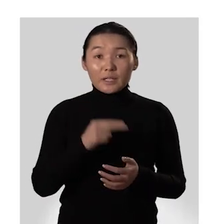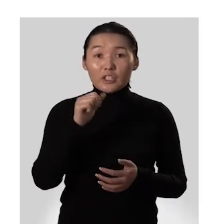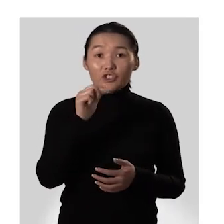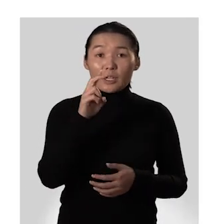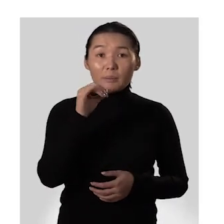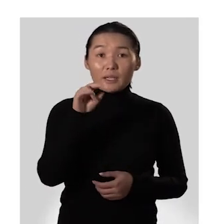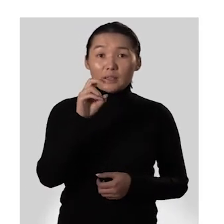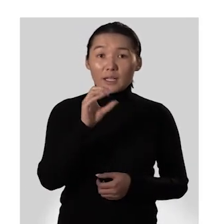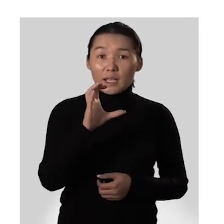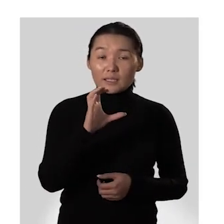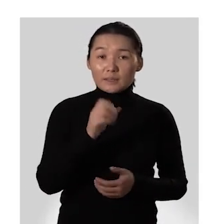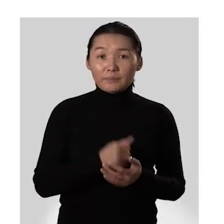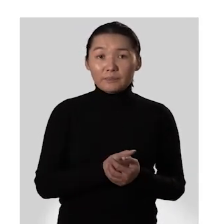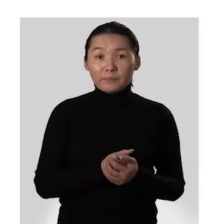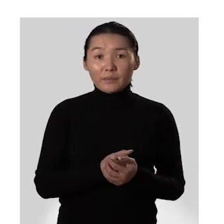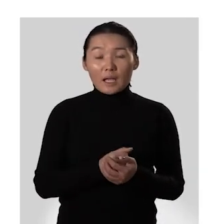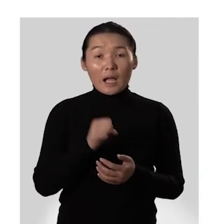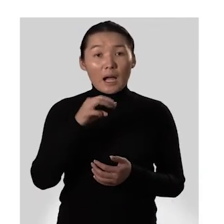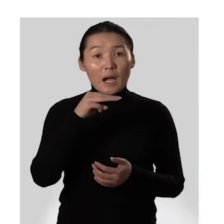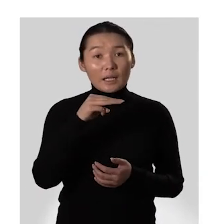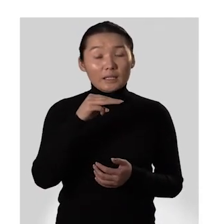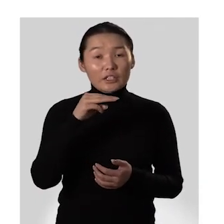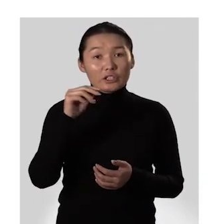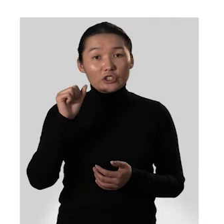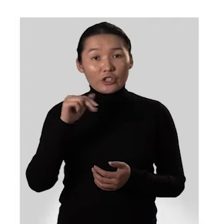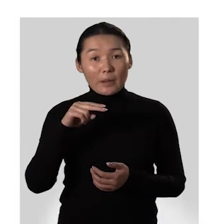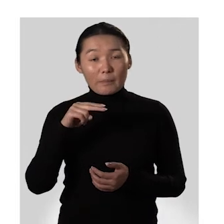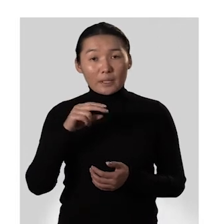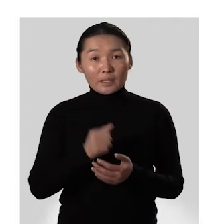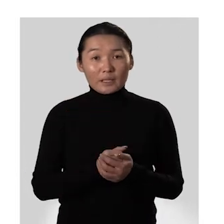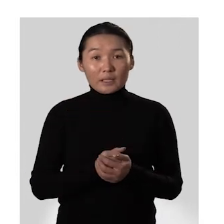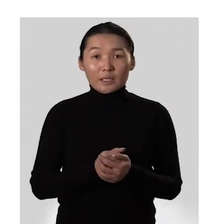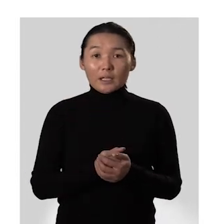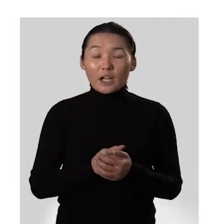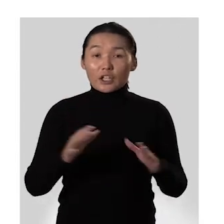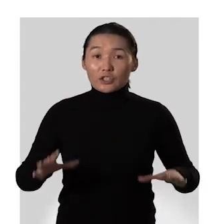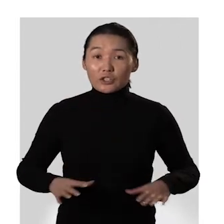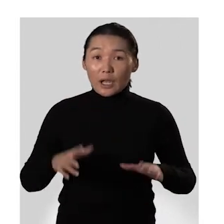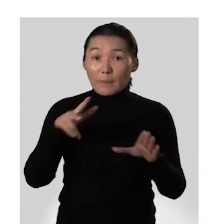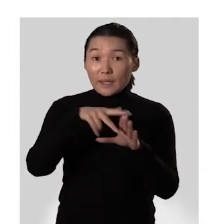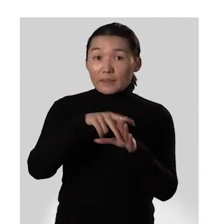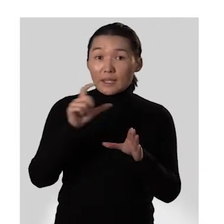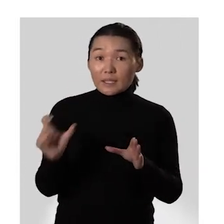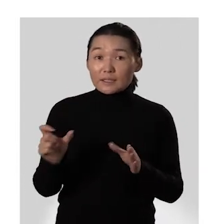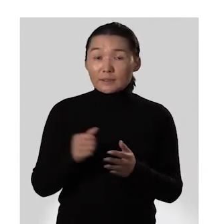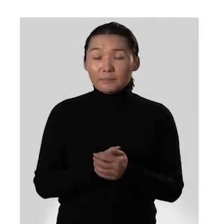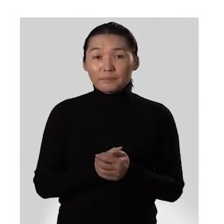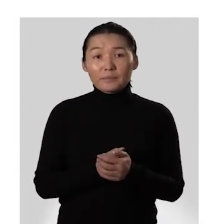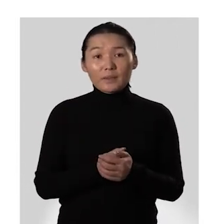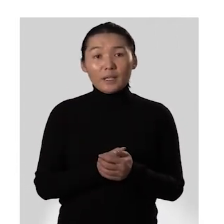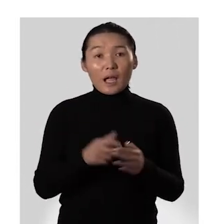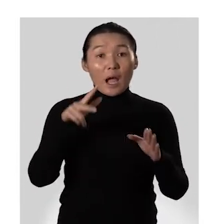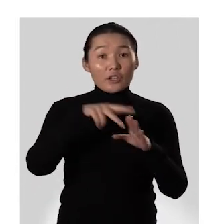Чабендес. Ат чап. Чабендес. Ат чап.